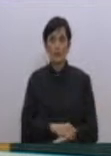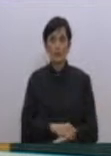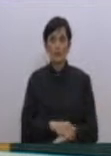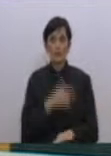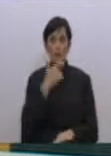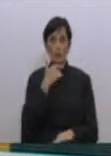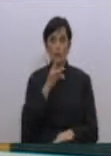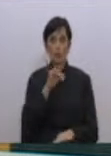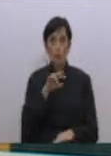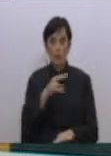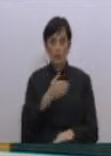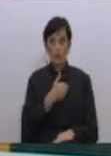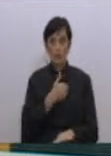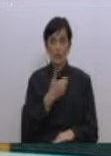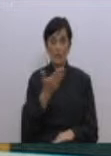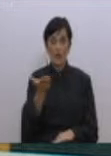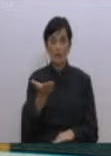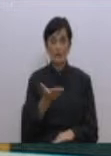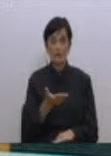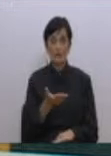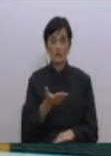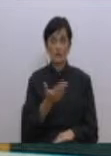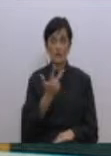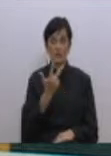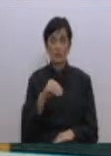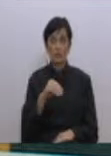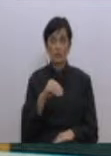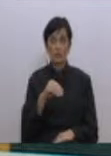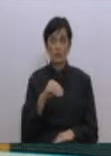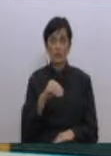Patronul meu, tu ești nebot camus. Sam cuti.